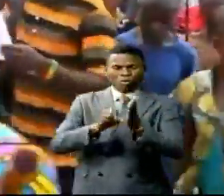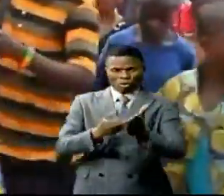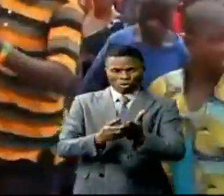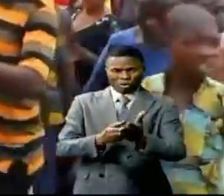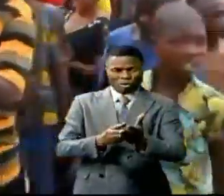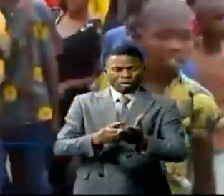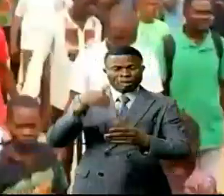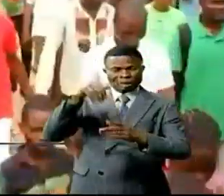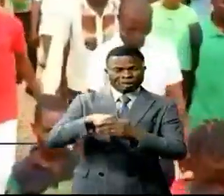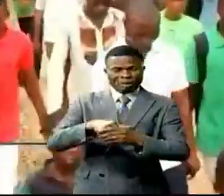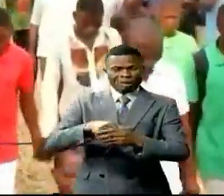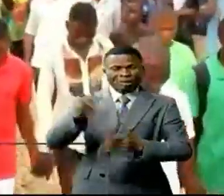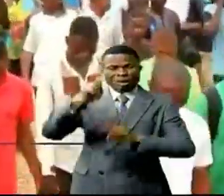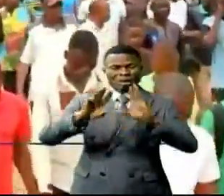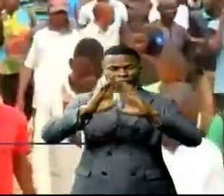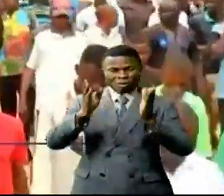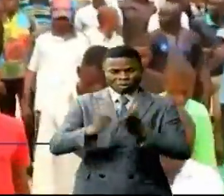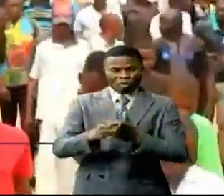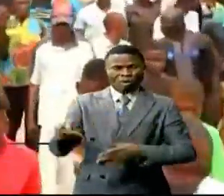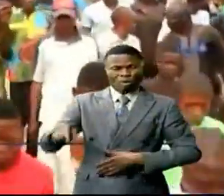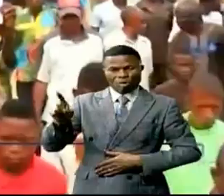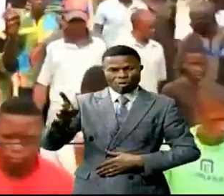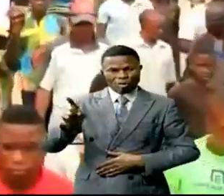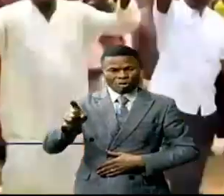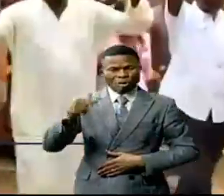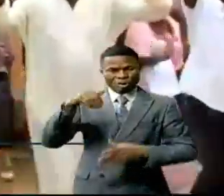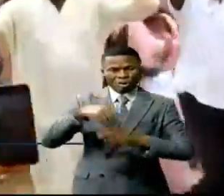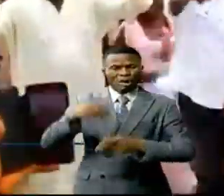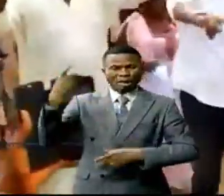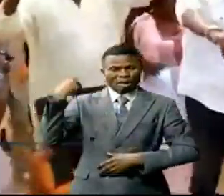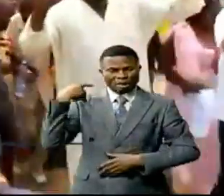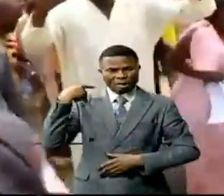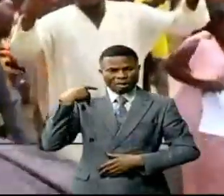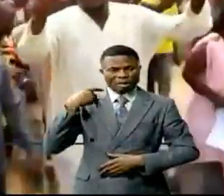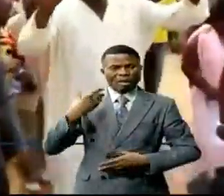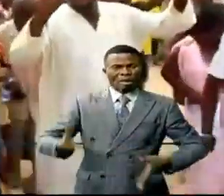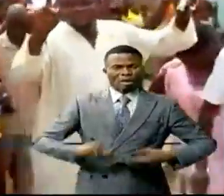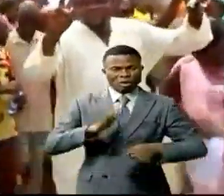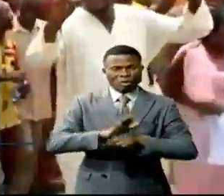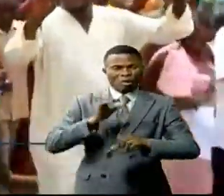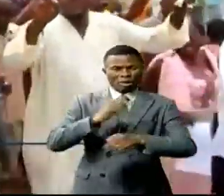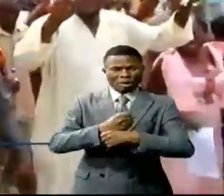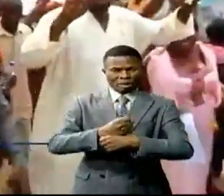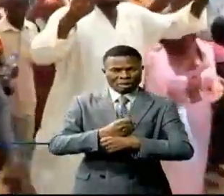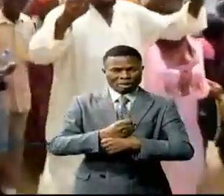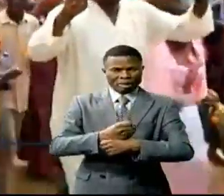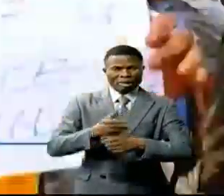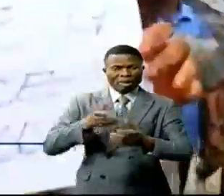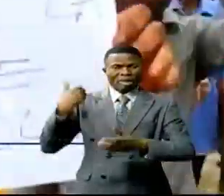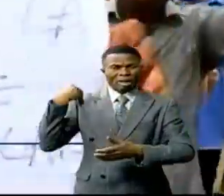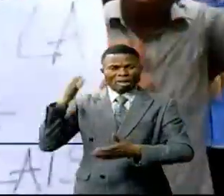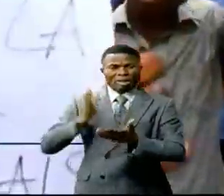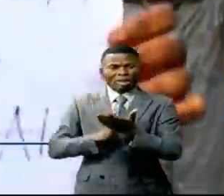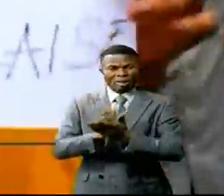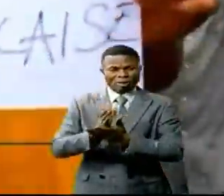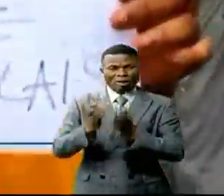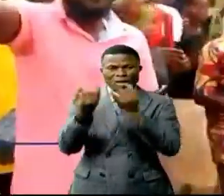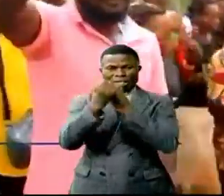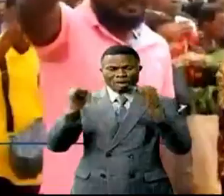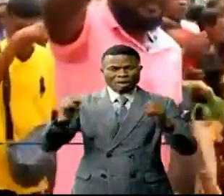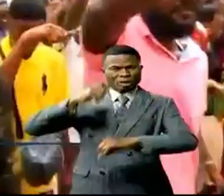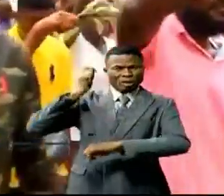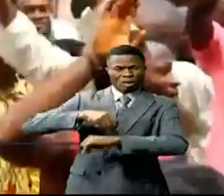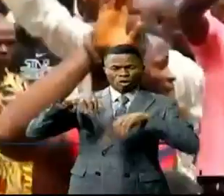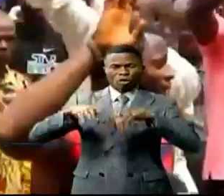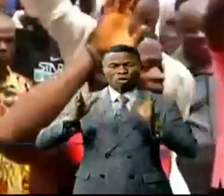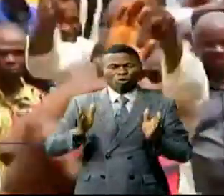liesse, la population du Sankuru, à travers ses élus, a salué l'instauration de l'état de droit et l'indépendance de la justice